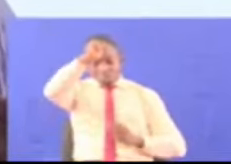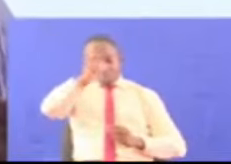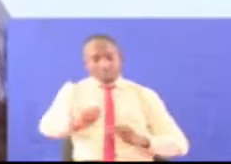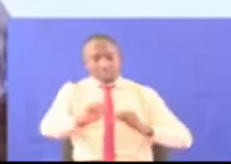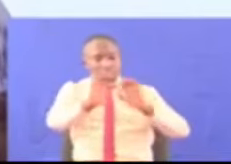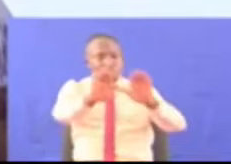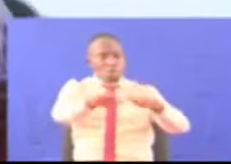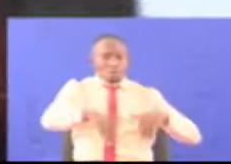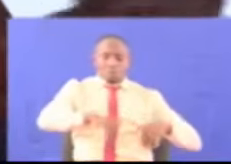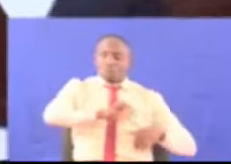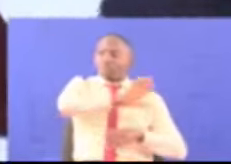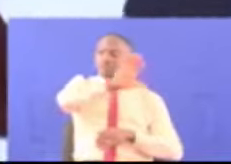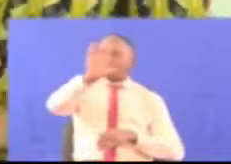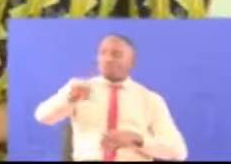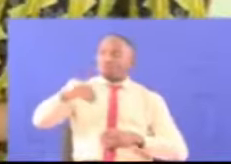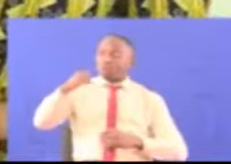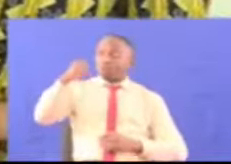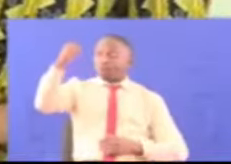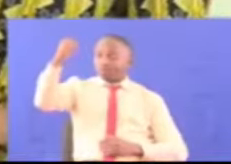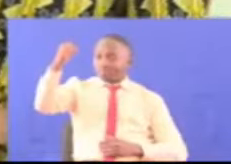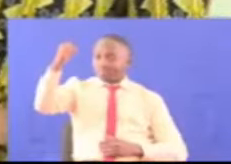Waheshimiwa bunge wote. Oye!